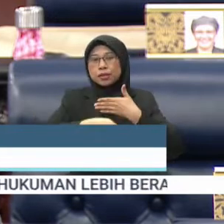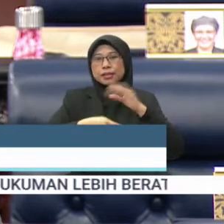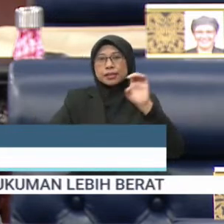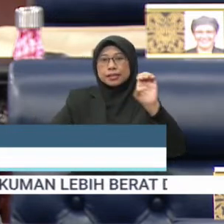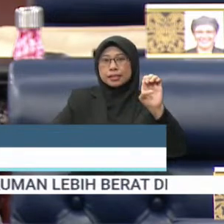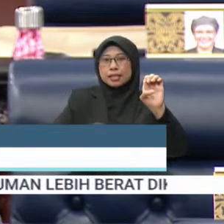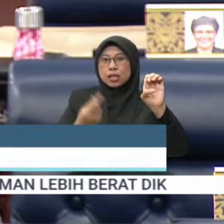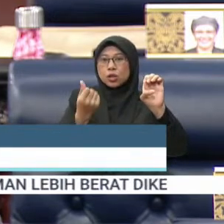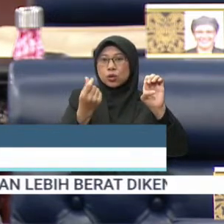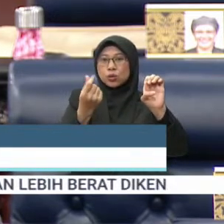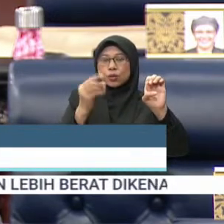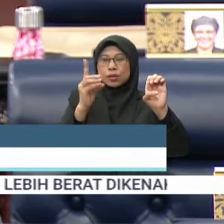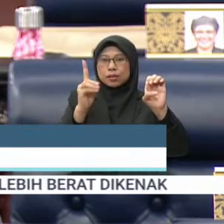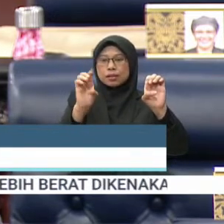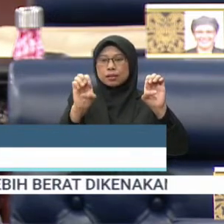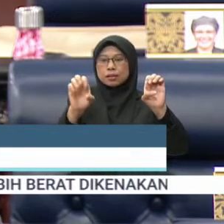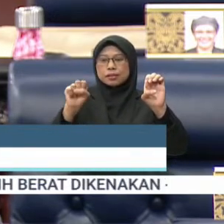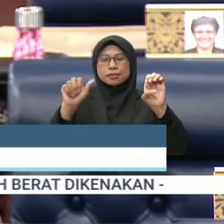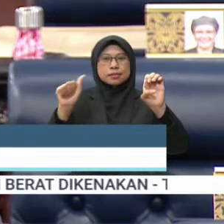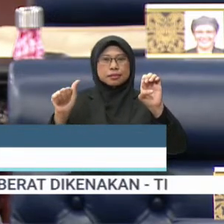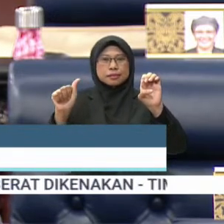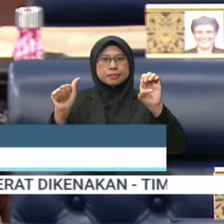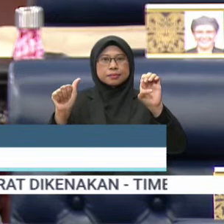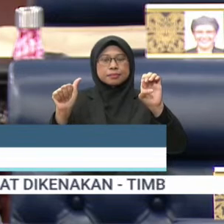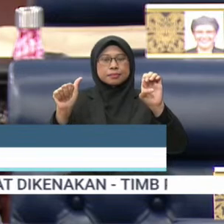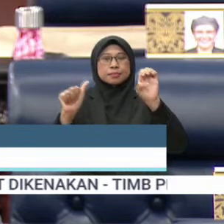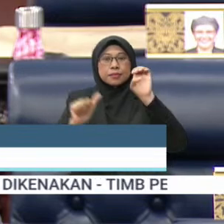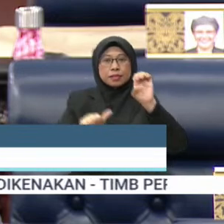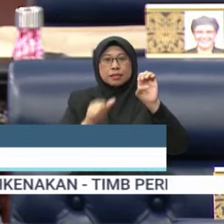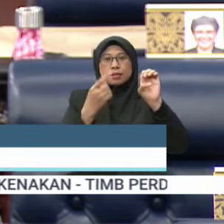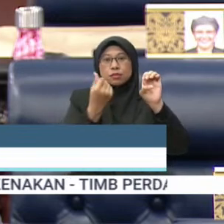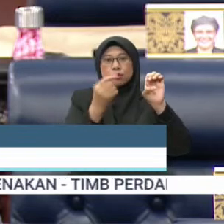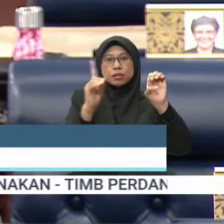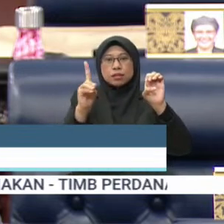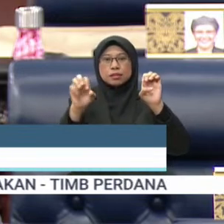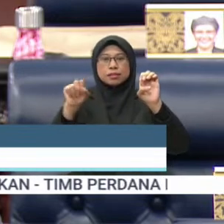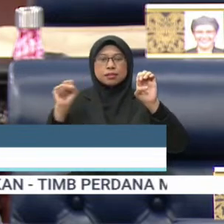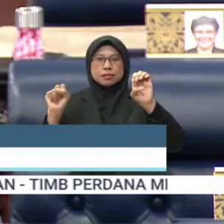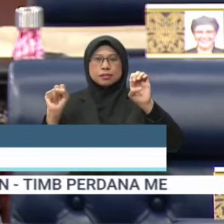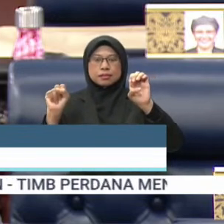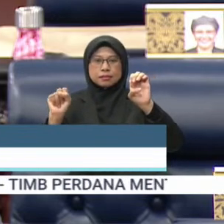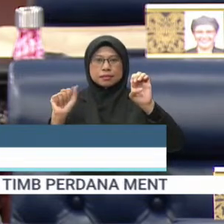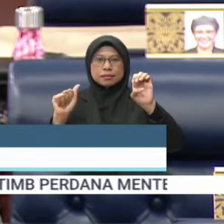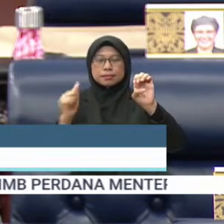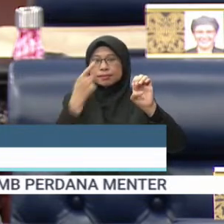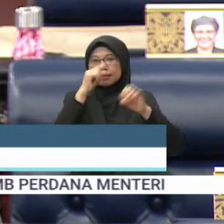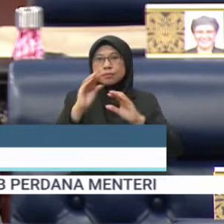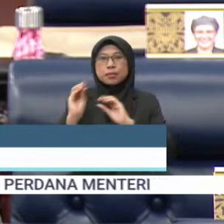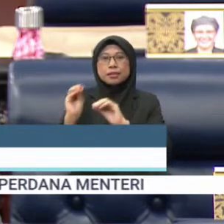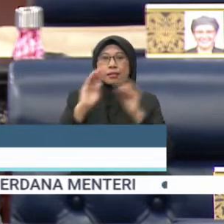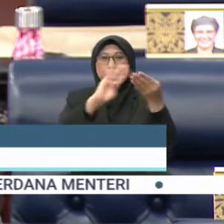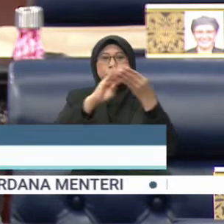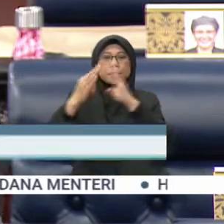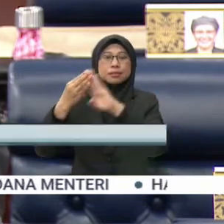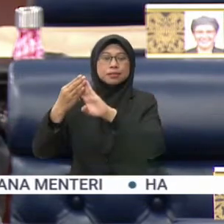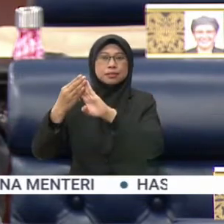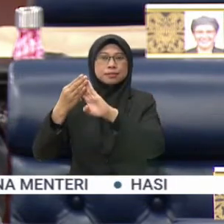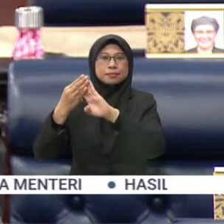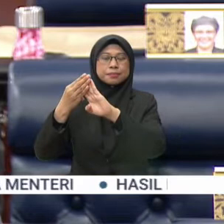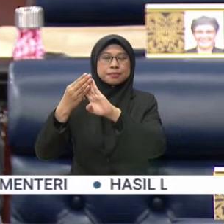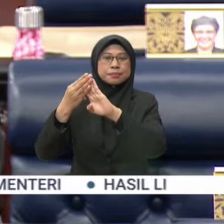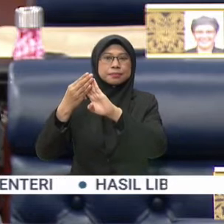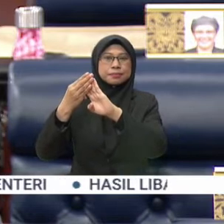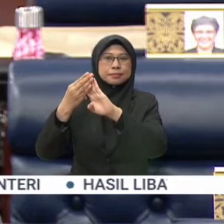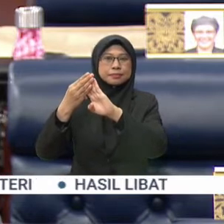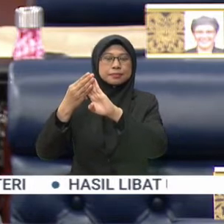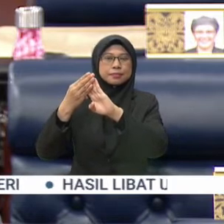eedit Desa ya eedit Desa ini untuk mengajar cashless Society Dan ini juga